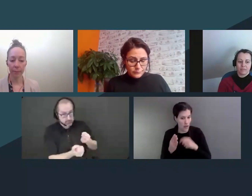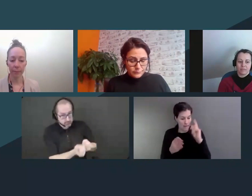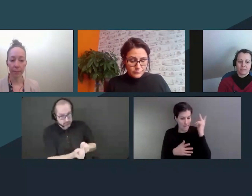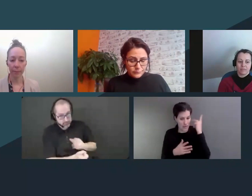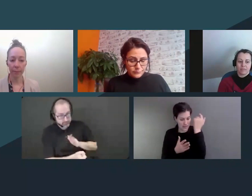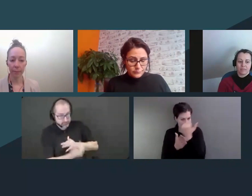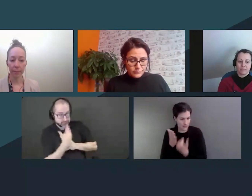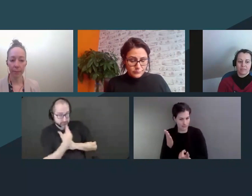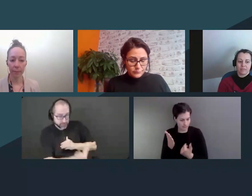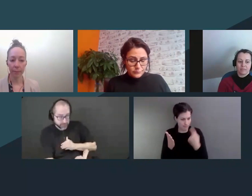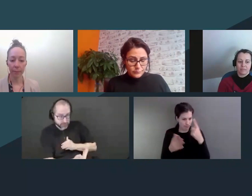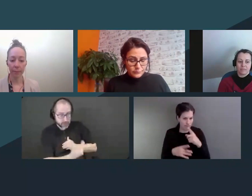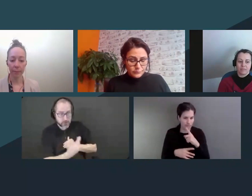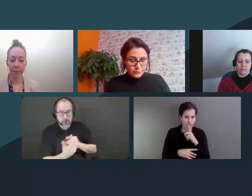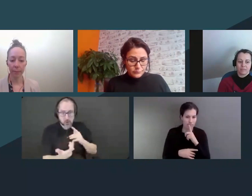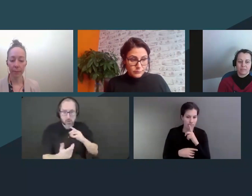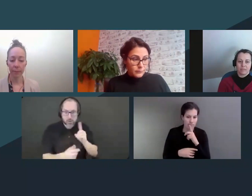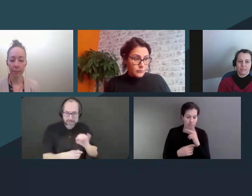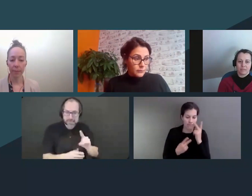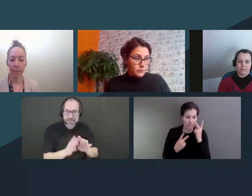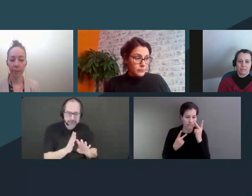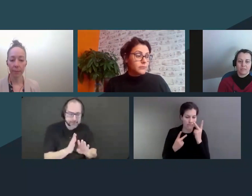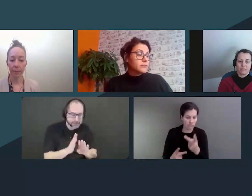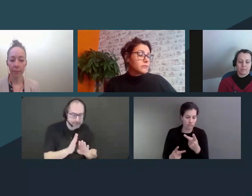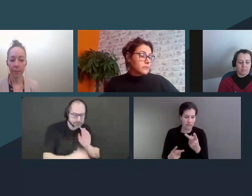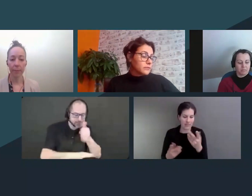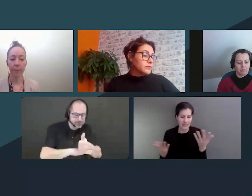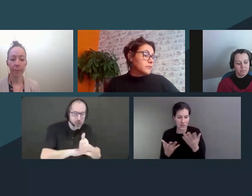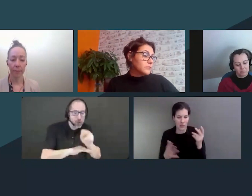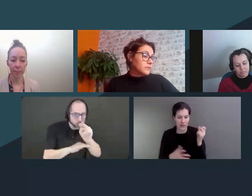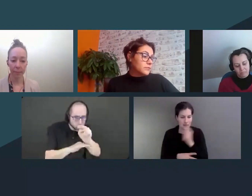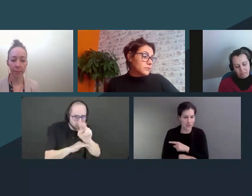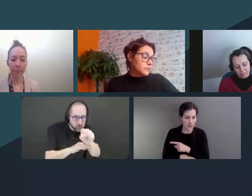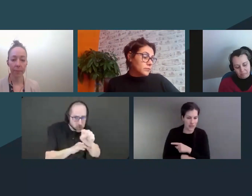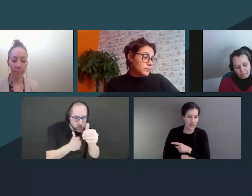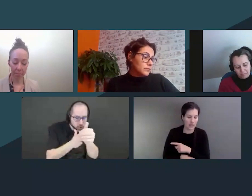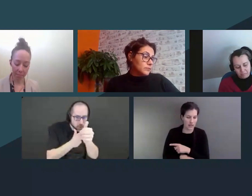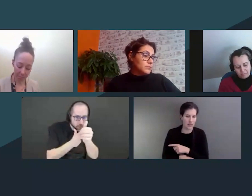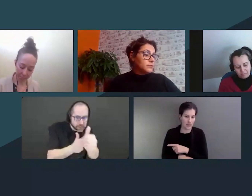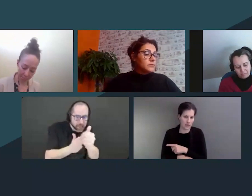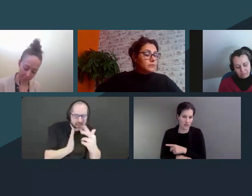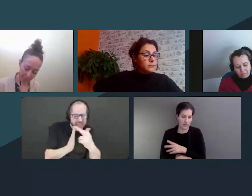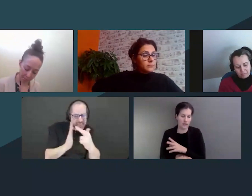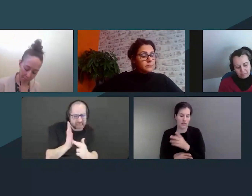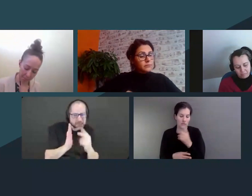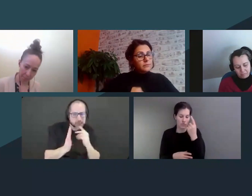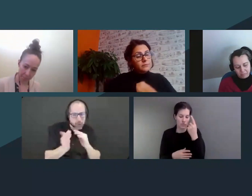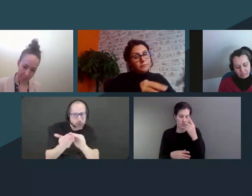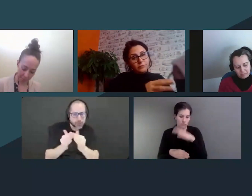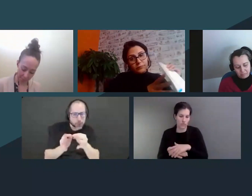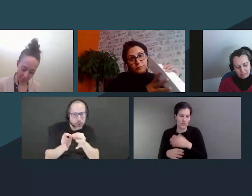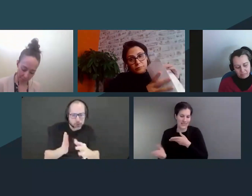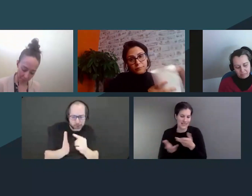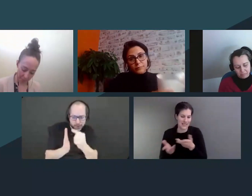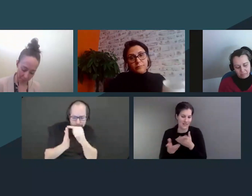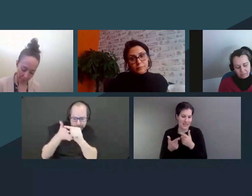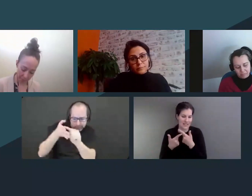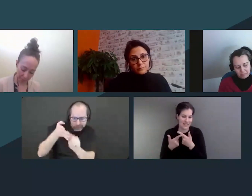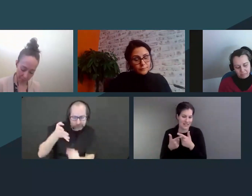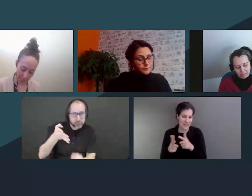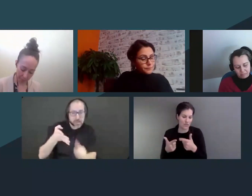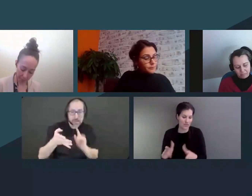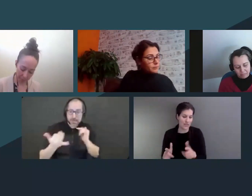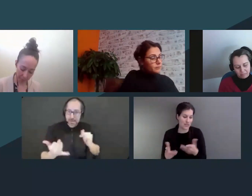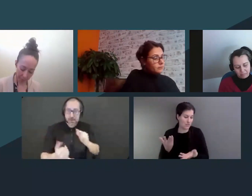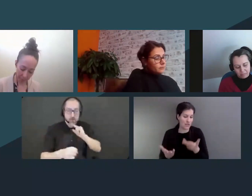directrices de la Nouvelle-Écosse sur l'interprétation communautaire. C'est une politique officielle, un document